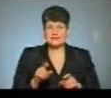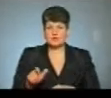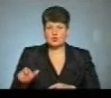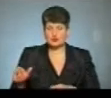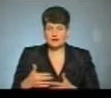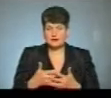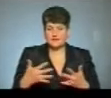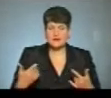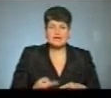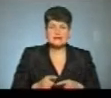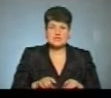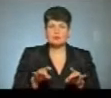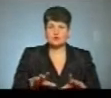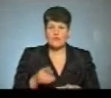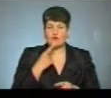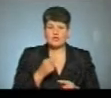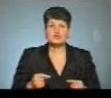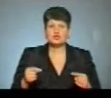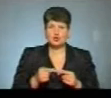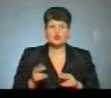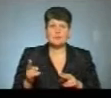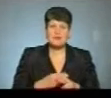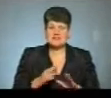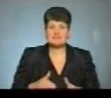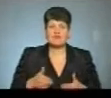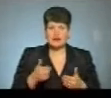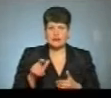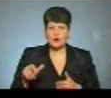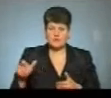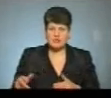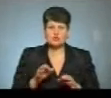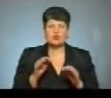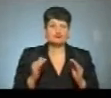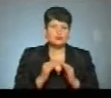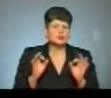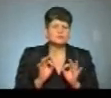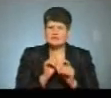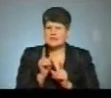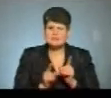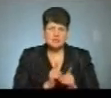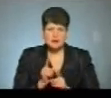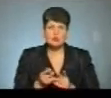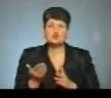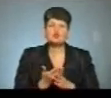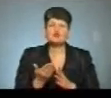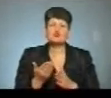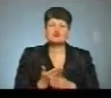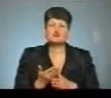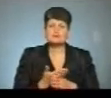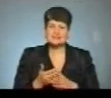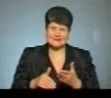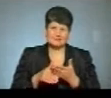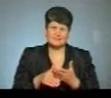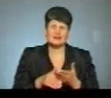Зараз ця постанова говорить чітко, що без звернення громадян, якщо в домогосподарстві нічого не змінилося, то субсидія буде призначена на